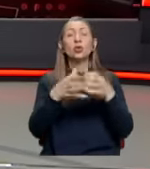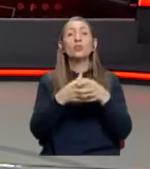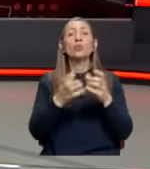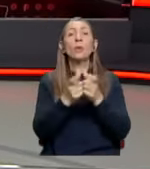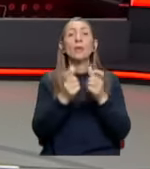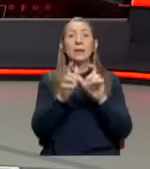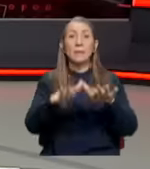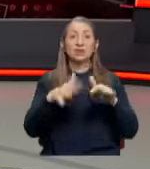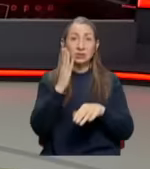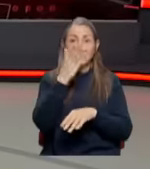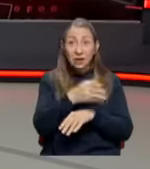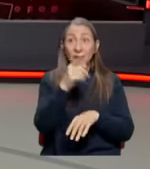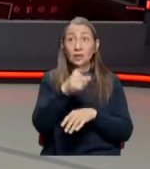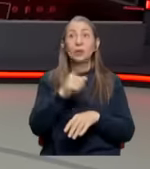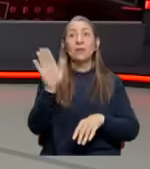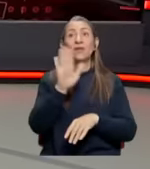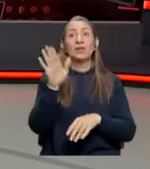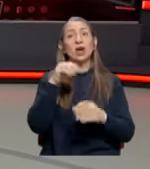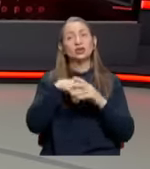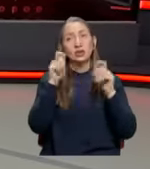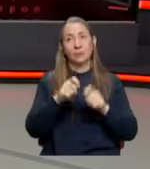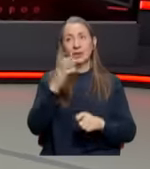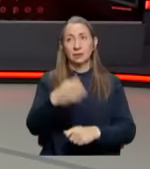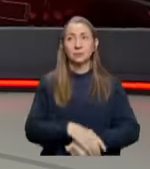toplantısında ve bunu veda için yaptı.